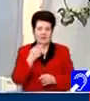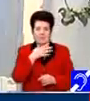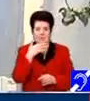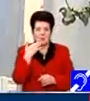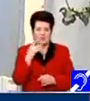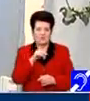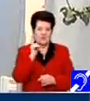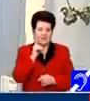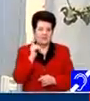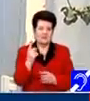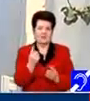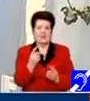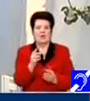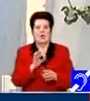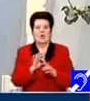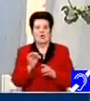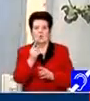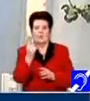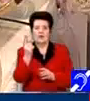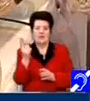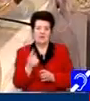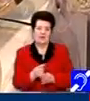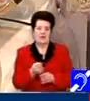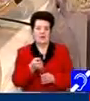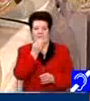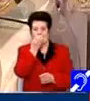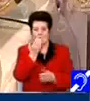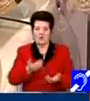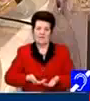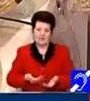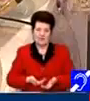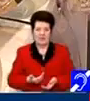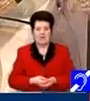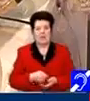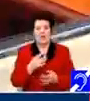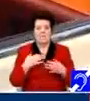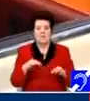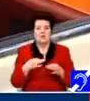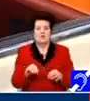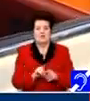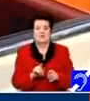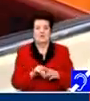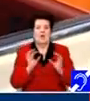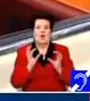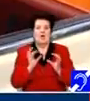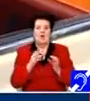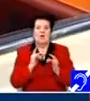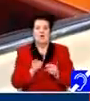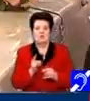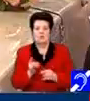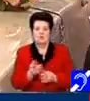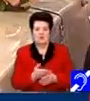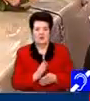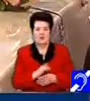verdeață, cât mai multe lumânări, accent pe flori vii. Cât privește mașinile, în topul preferințelor sunt automobilele retro.